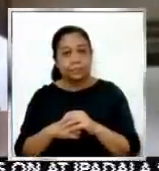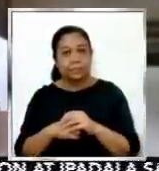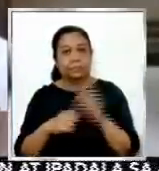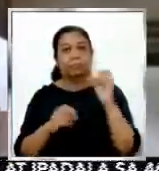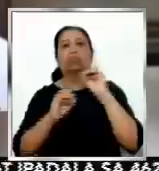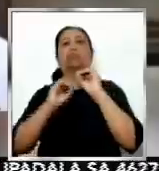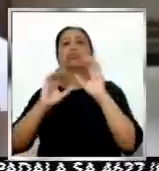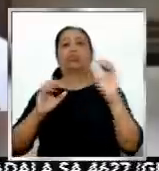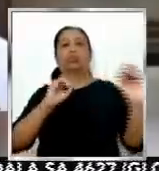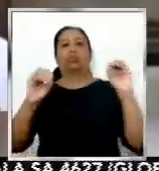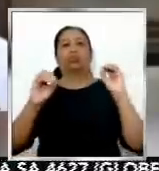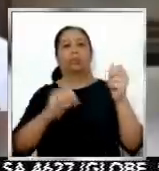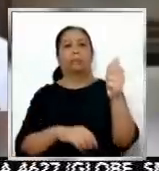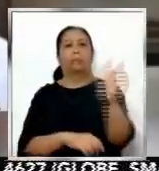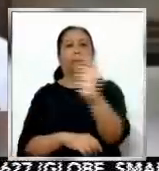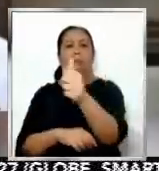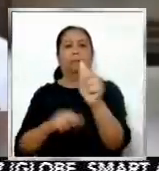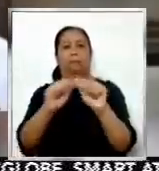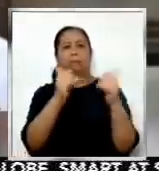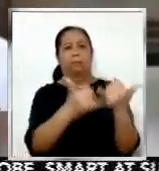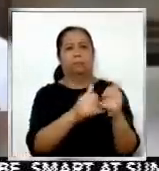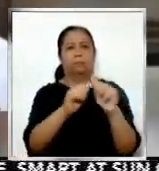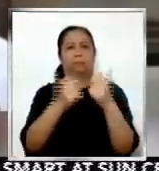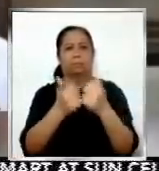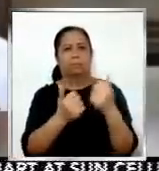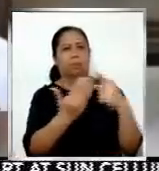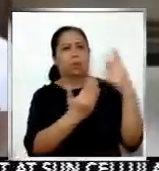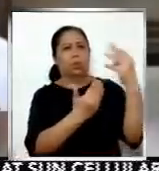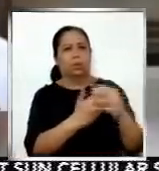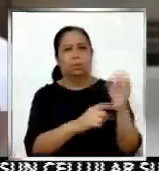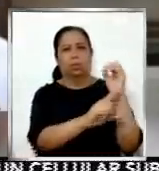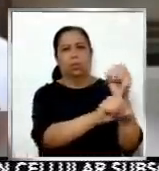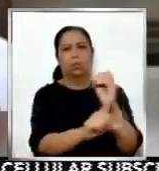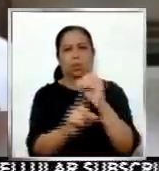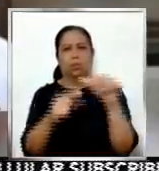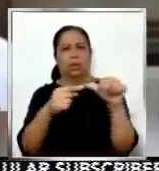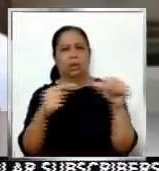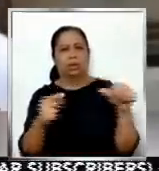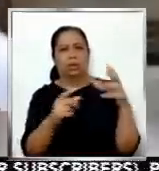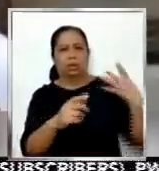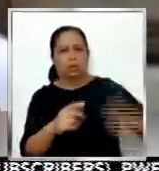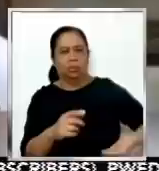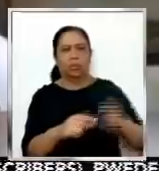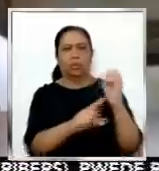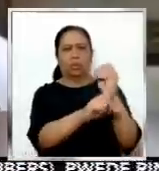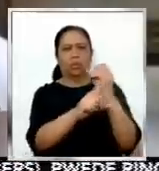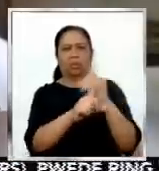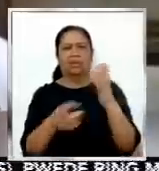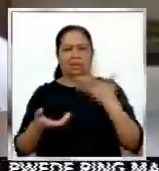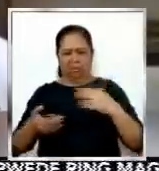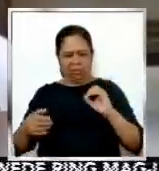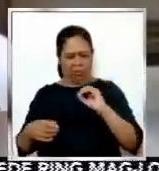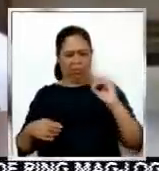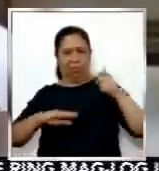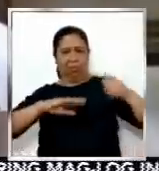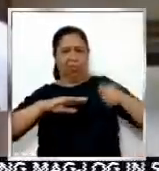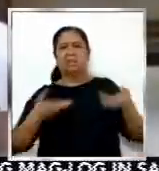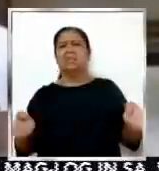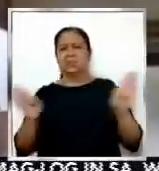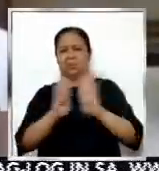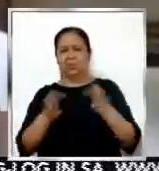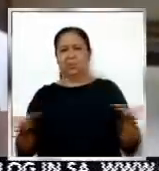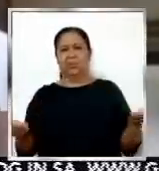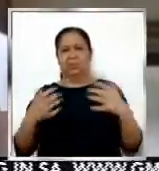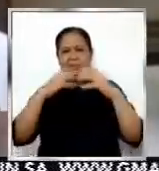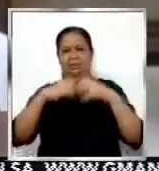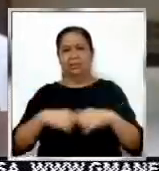Magkanya-kanya na ang bawat ahensya ng isang programa sa anti-corruption, i-abolish na lang siguro ang Office of the Ombudsman. Para less